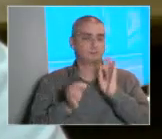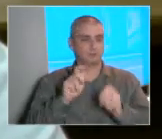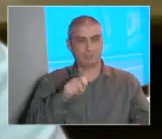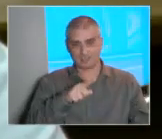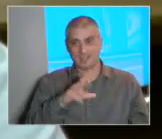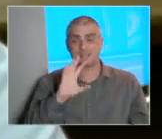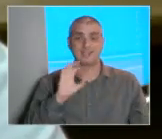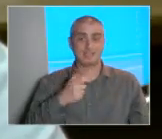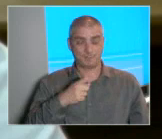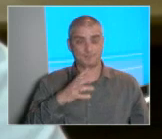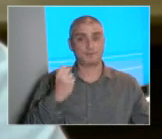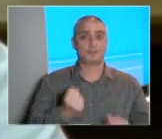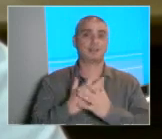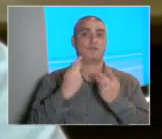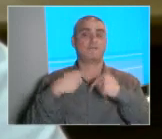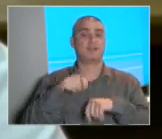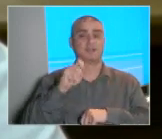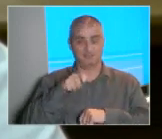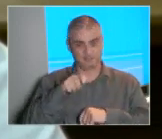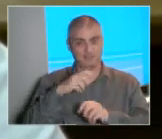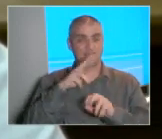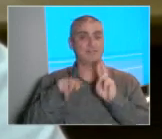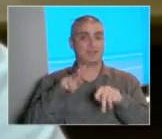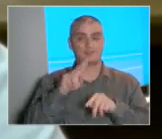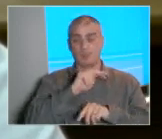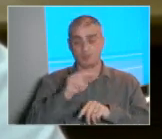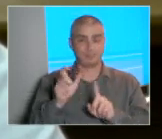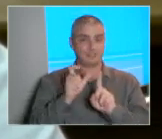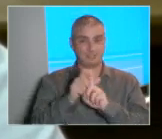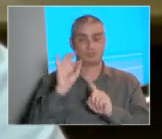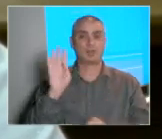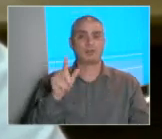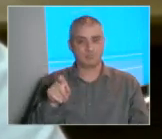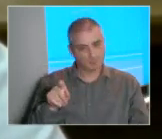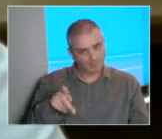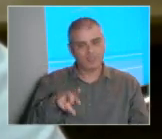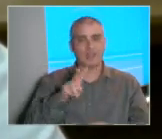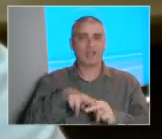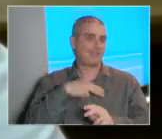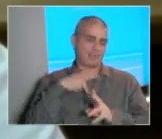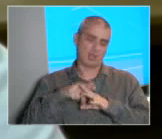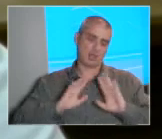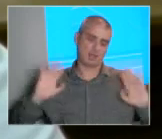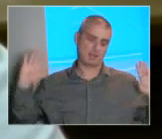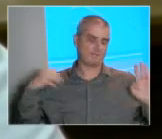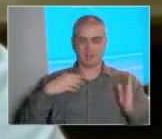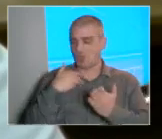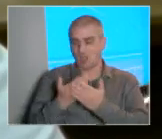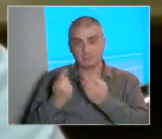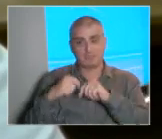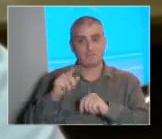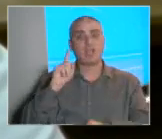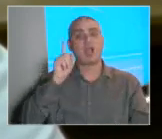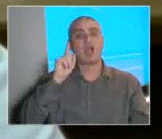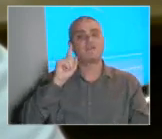לכנסת, במידה ותקום ועדת הכנסת ותעסוק בענייני החסינות של נתניהו, אז אני לא אתערב, לא יעץ לוועדה. אבל אני